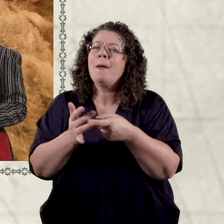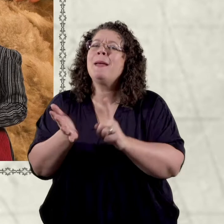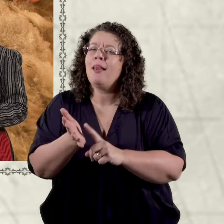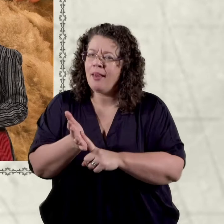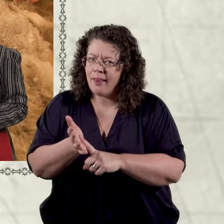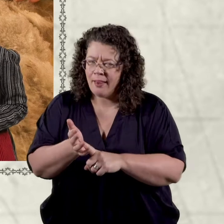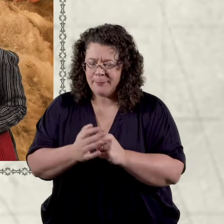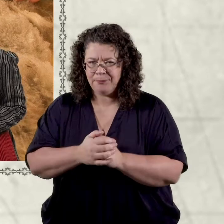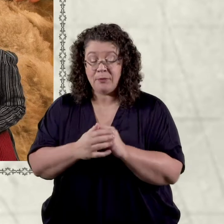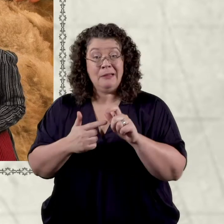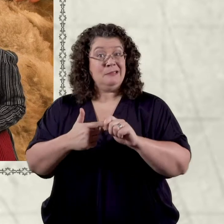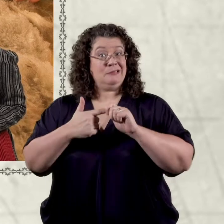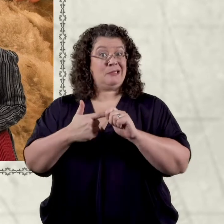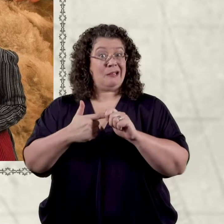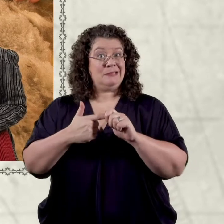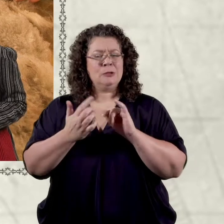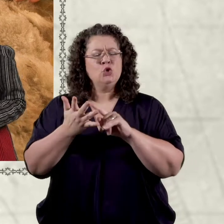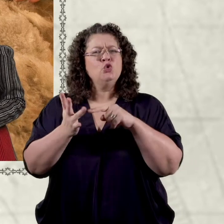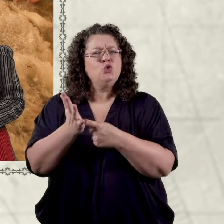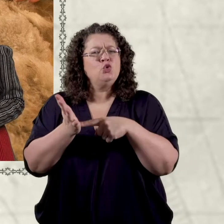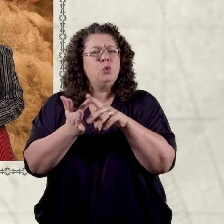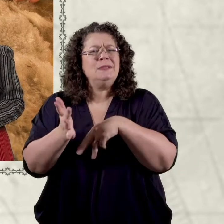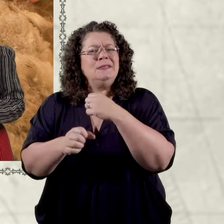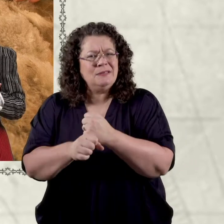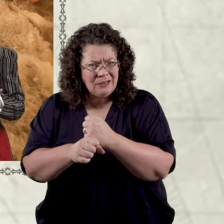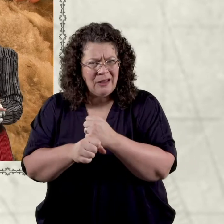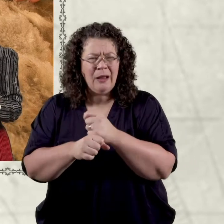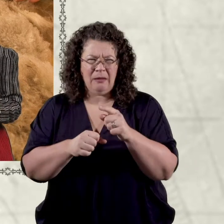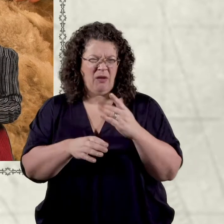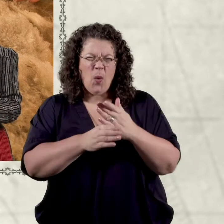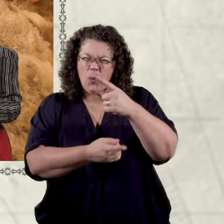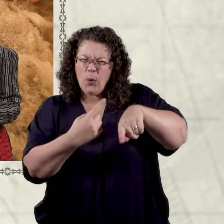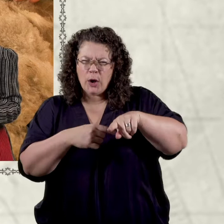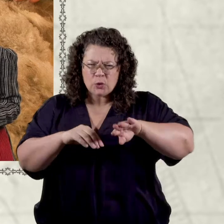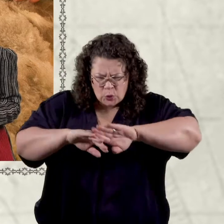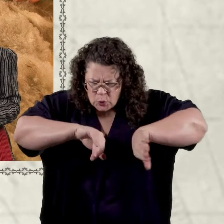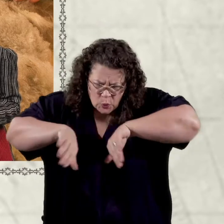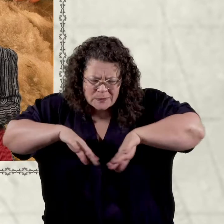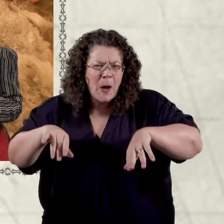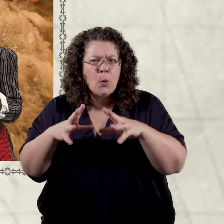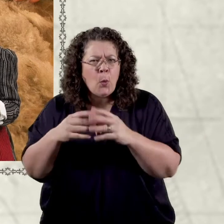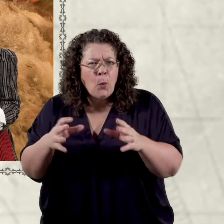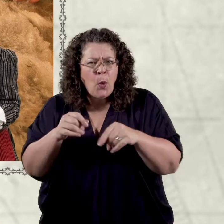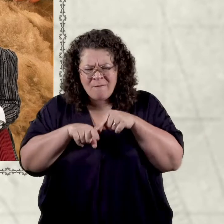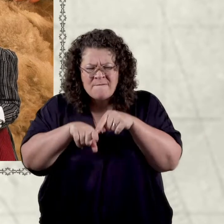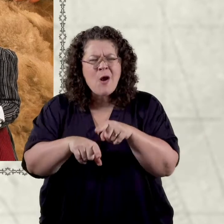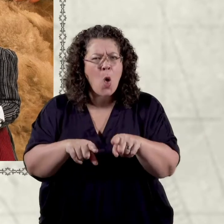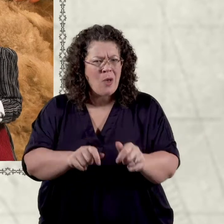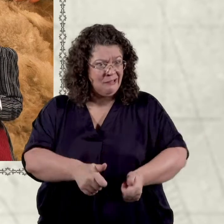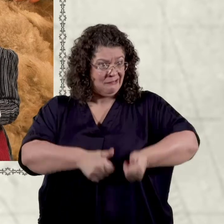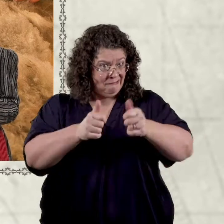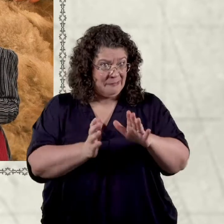ail gam yw didoli. Byddai'r gweithwyr yn trefnu'r gwlân yn ôl ei ansawdd pa mor dda